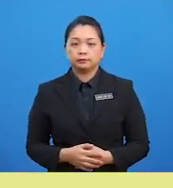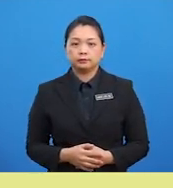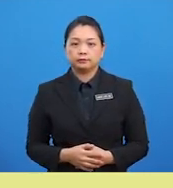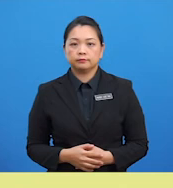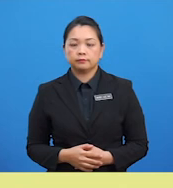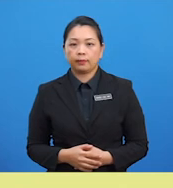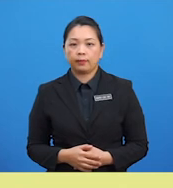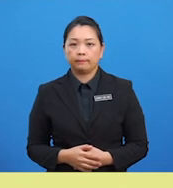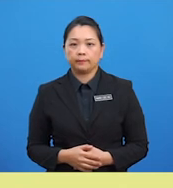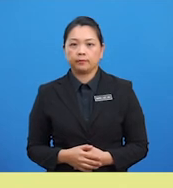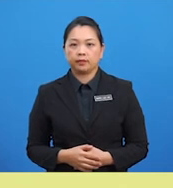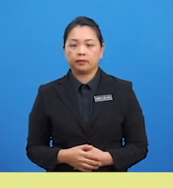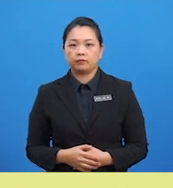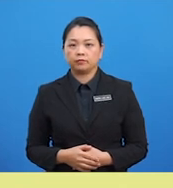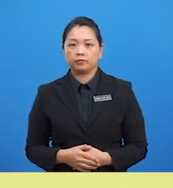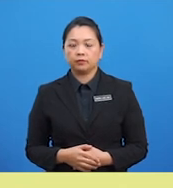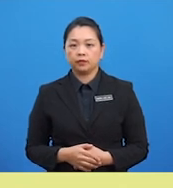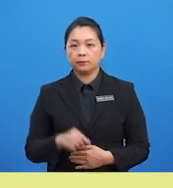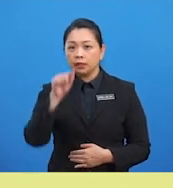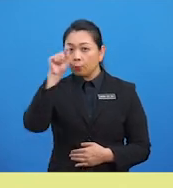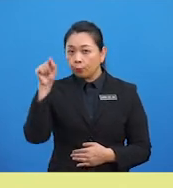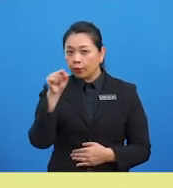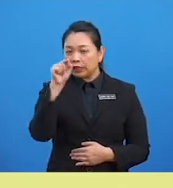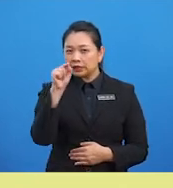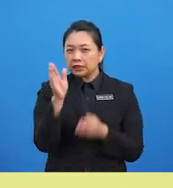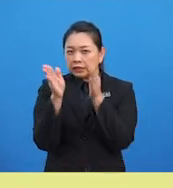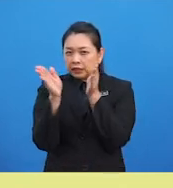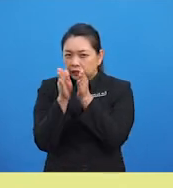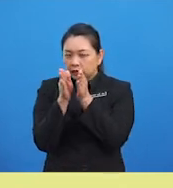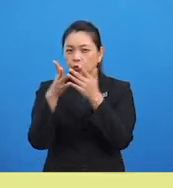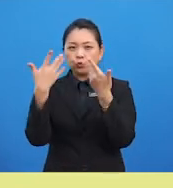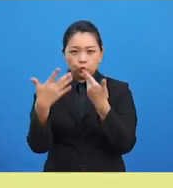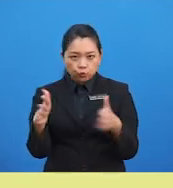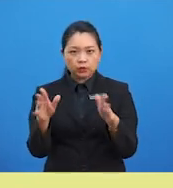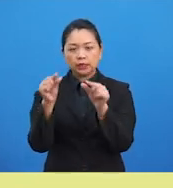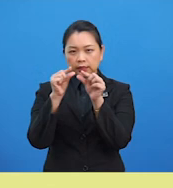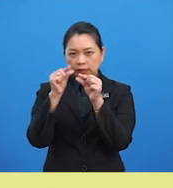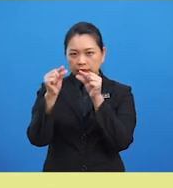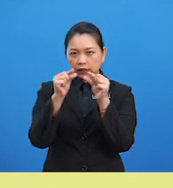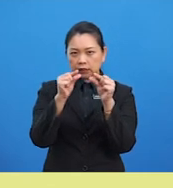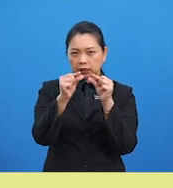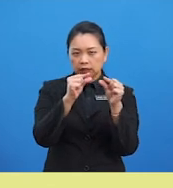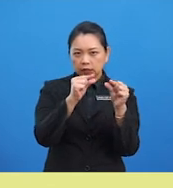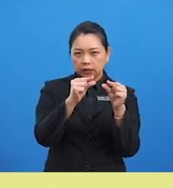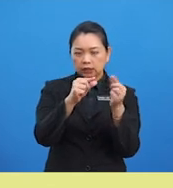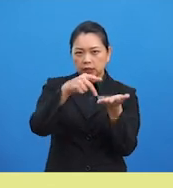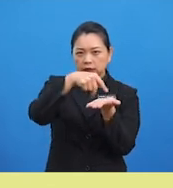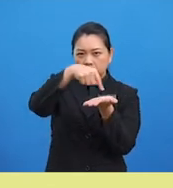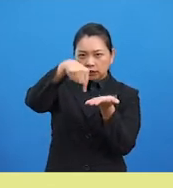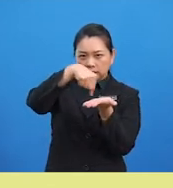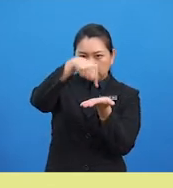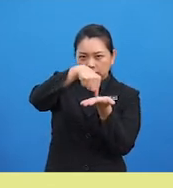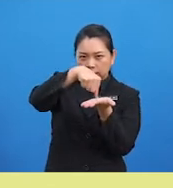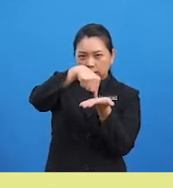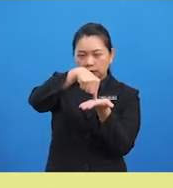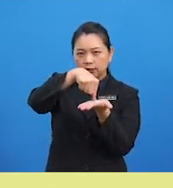Di mana bulatan kecil telah digerakkan ke tengah-tengah bulatan